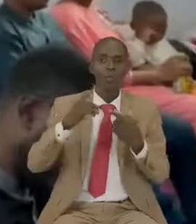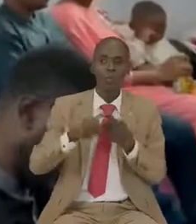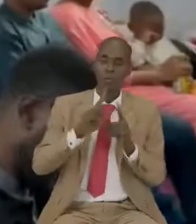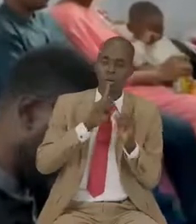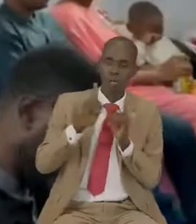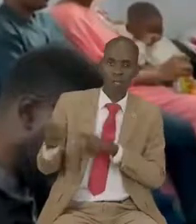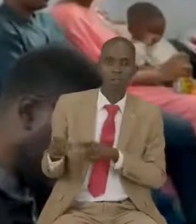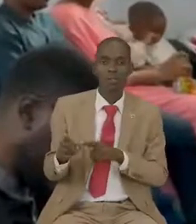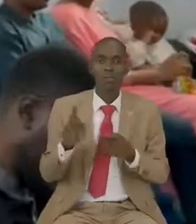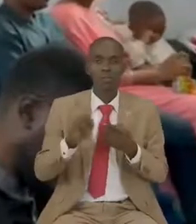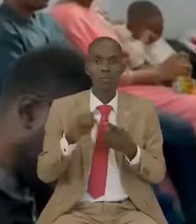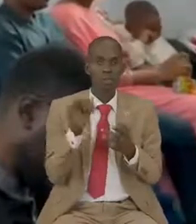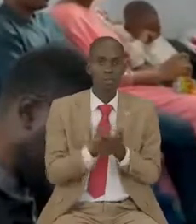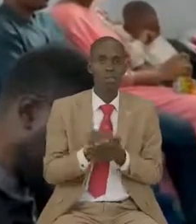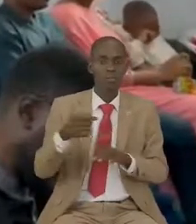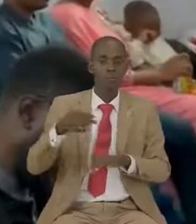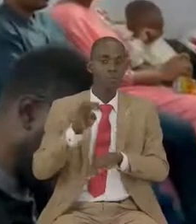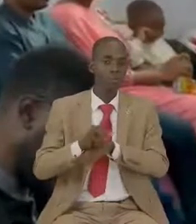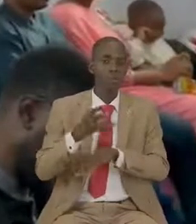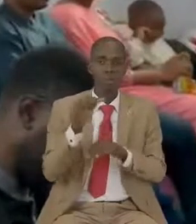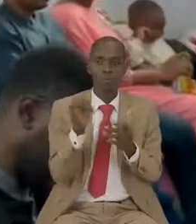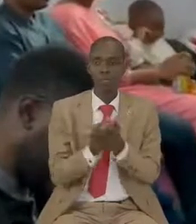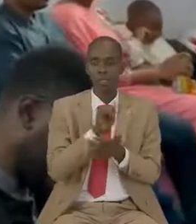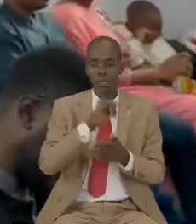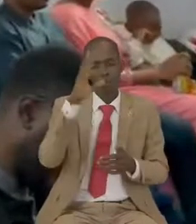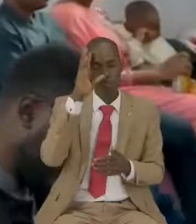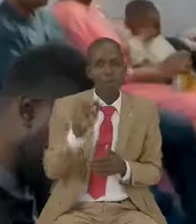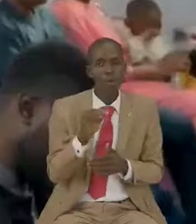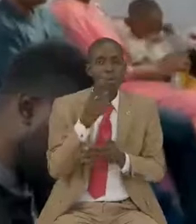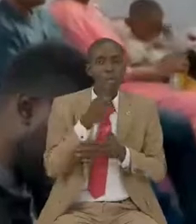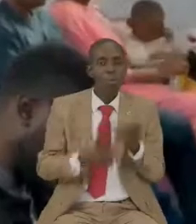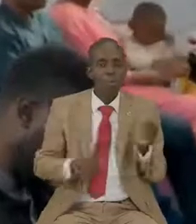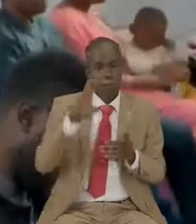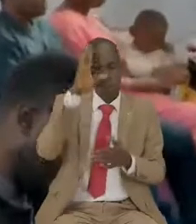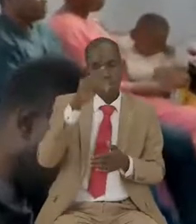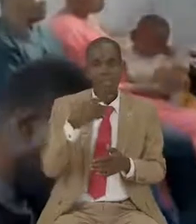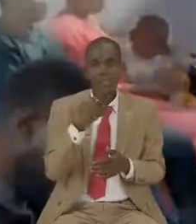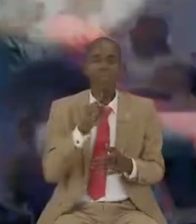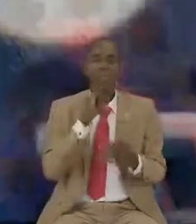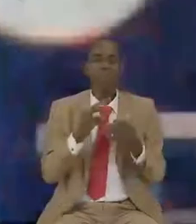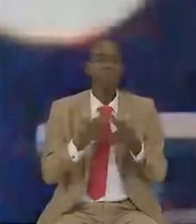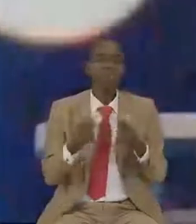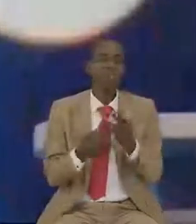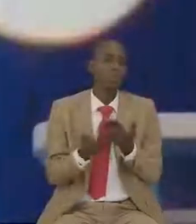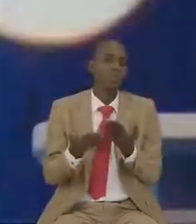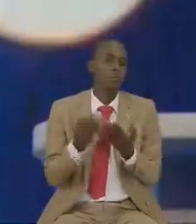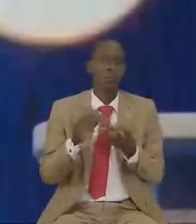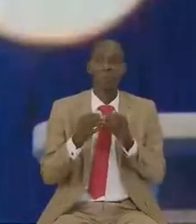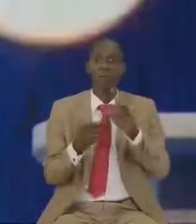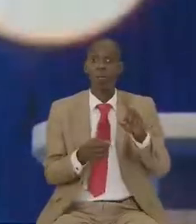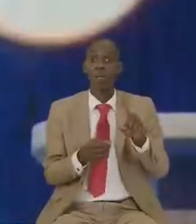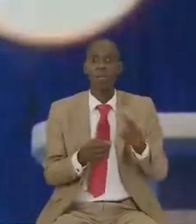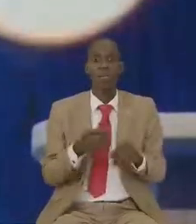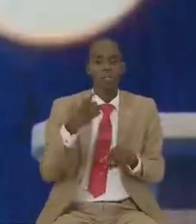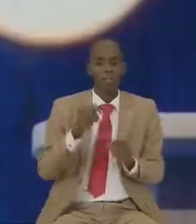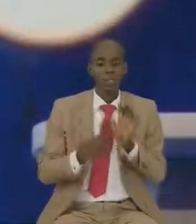au ministère d'un tel homme, ce qu'il dit est très simple. Numéro 1, il a